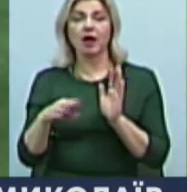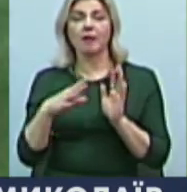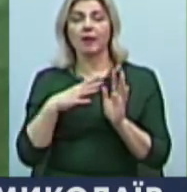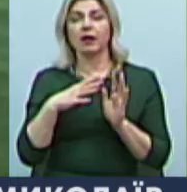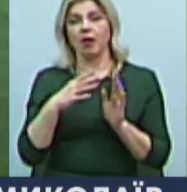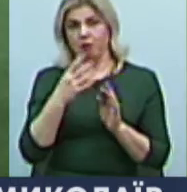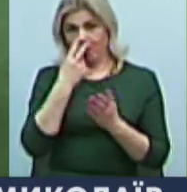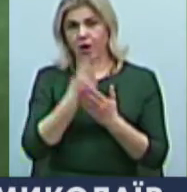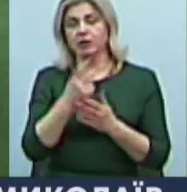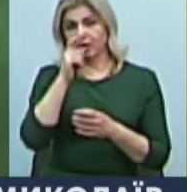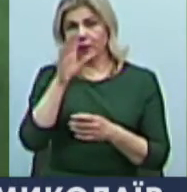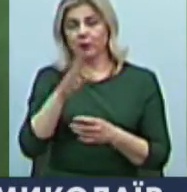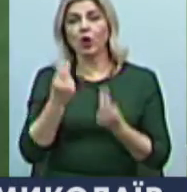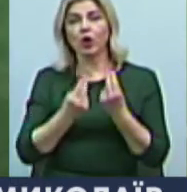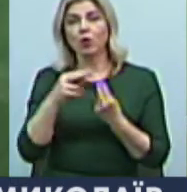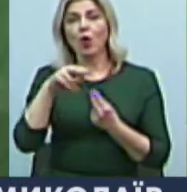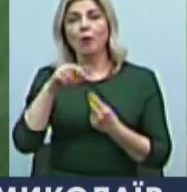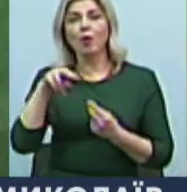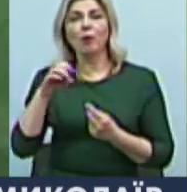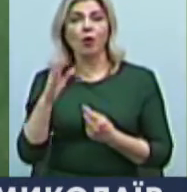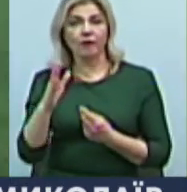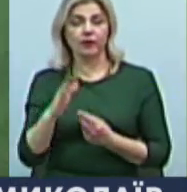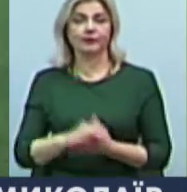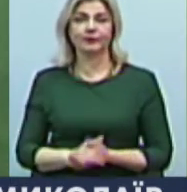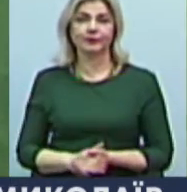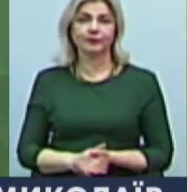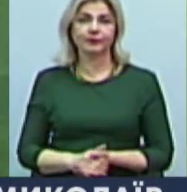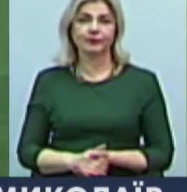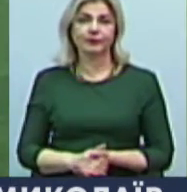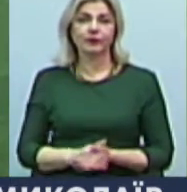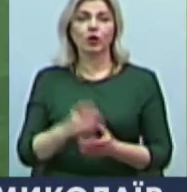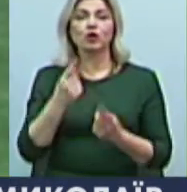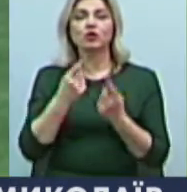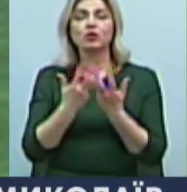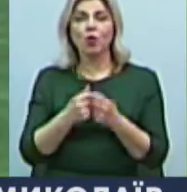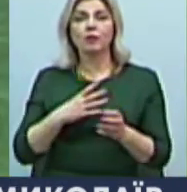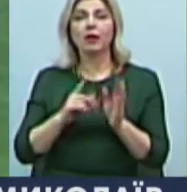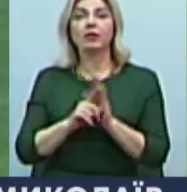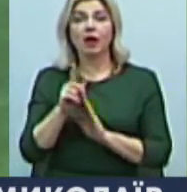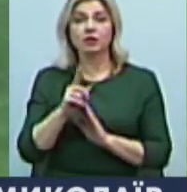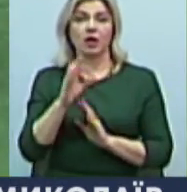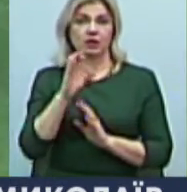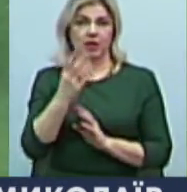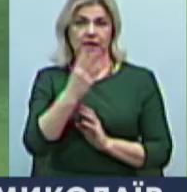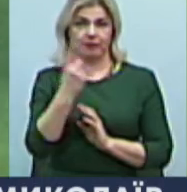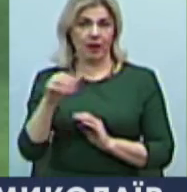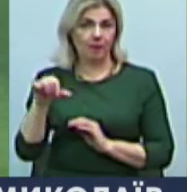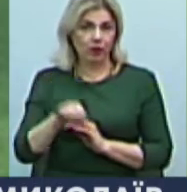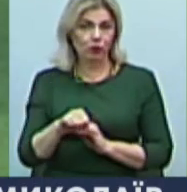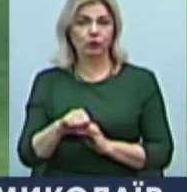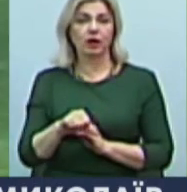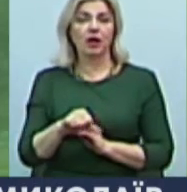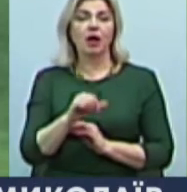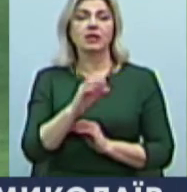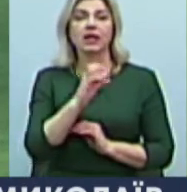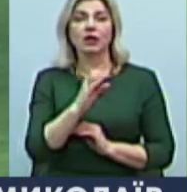Роман Попов. Однак з його ударом впорався голкіпер дніпрян Валерій Юрчук. Рахунок було відкрито на 31-й хвилині. Форвард Дніпра Станіслав